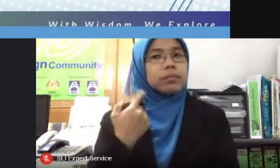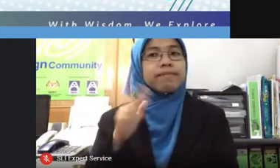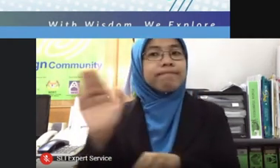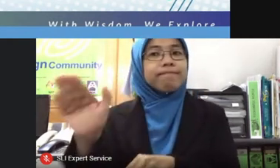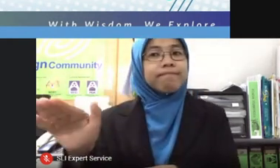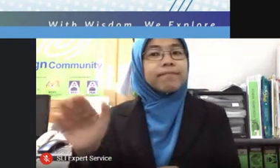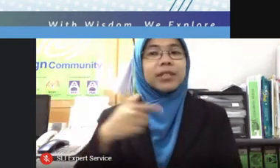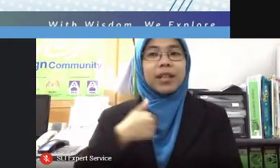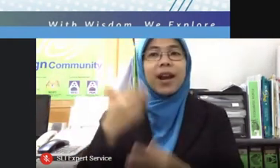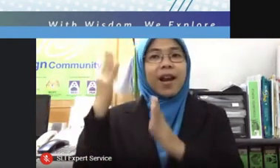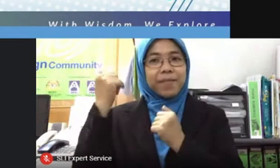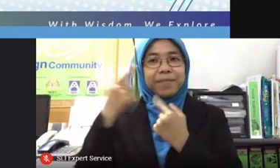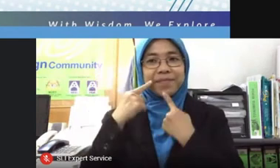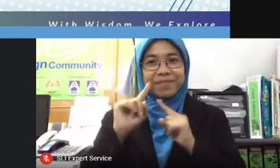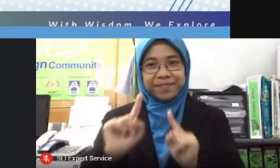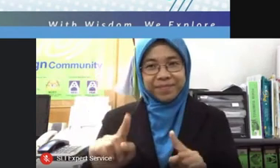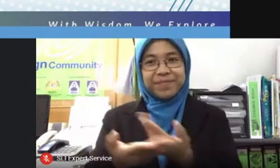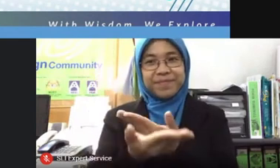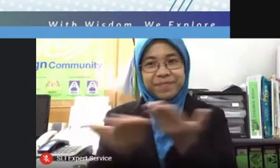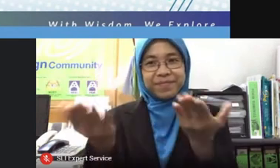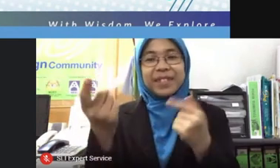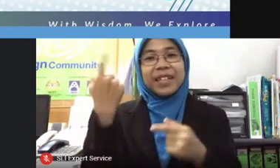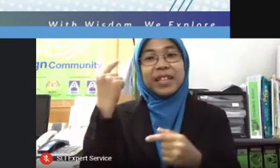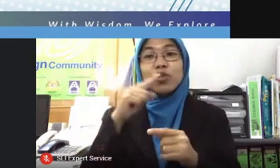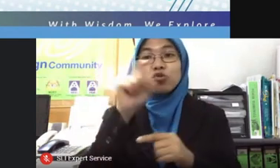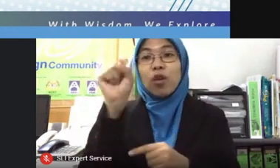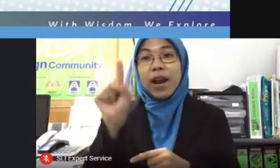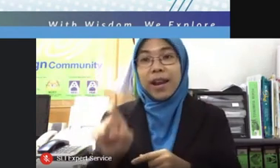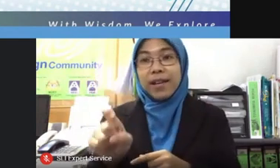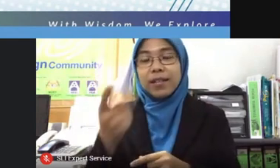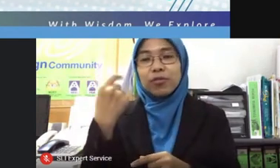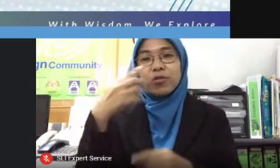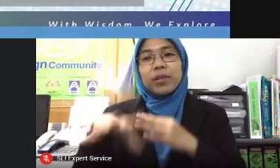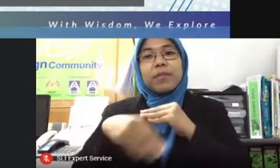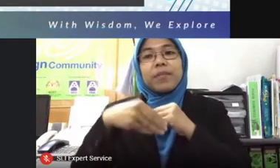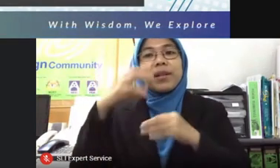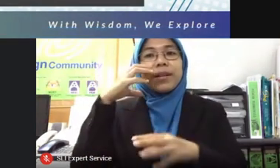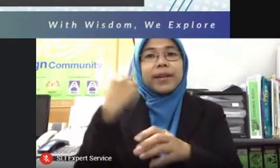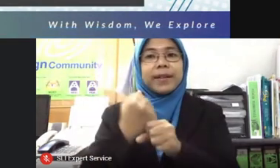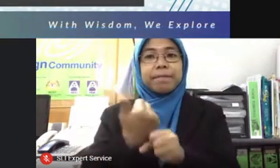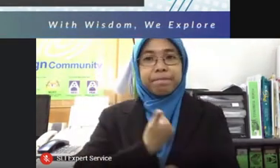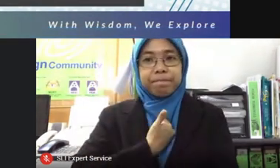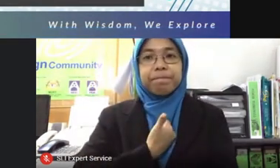Okay, saya harap saya dapat menjawablah soalan yang tadi telah untuk meningkatkan keyakinan diri .